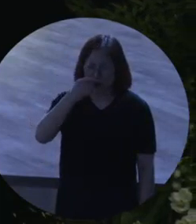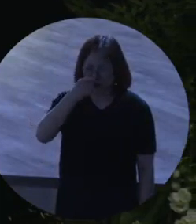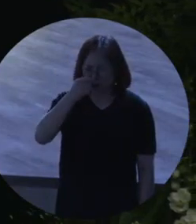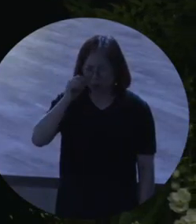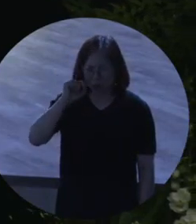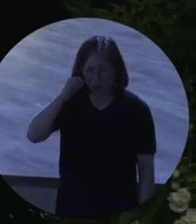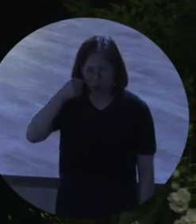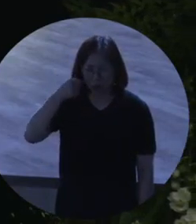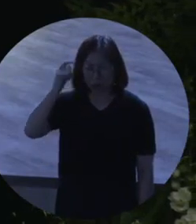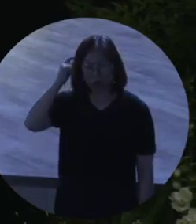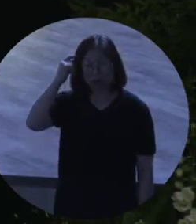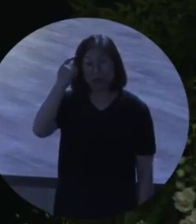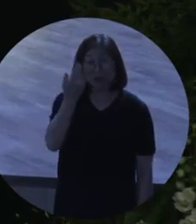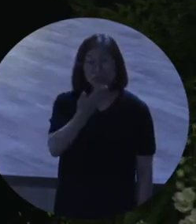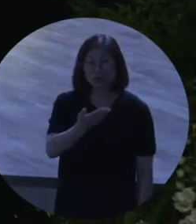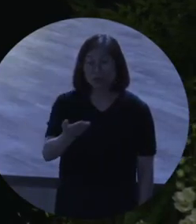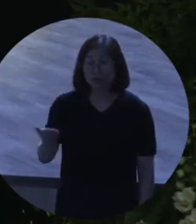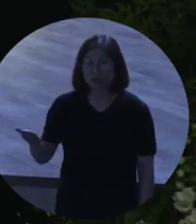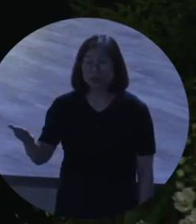어려운지.